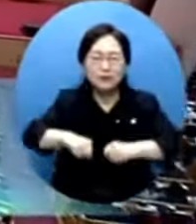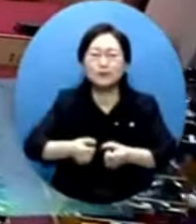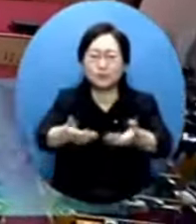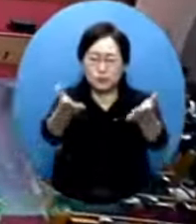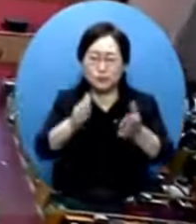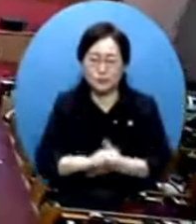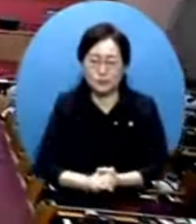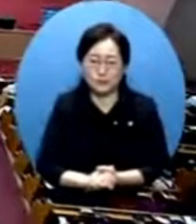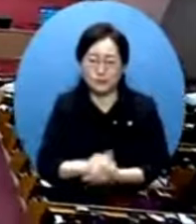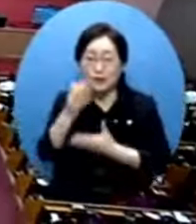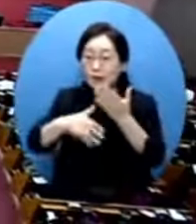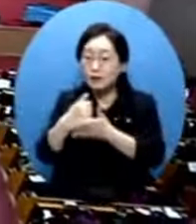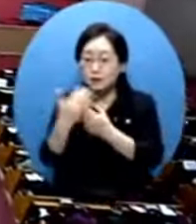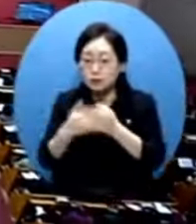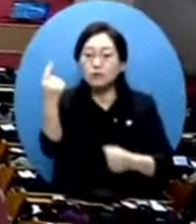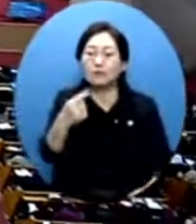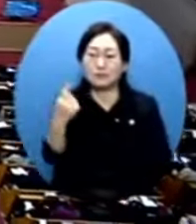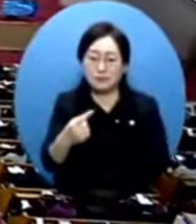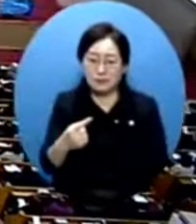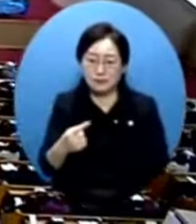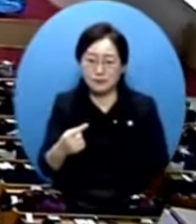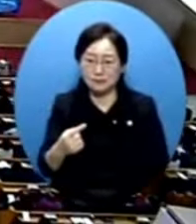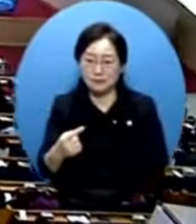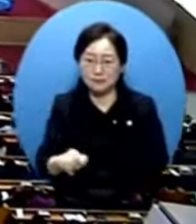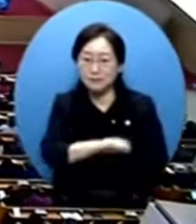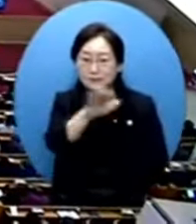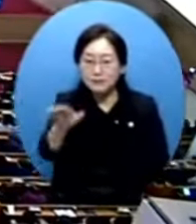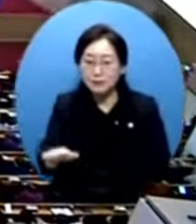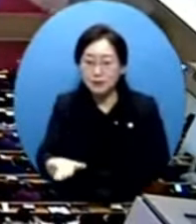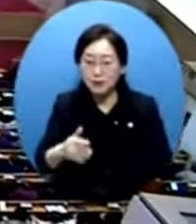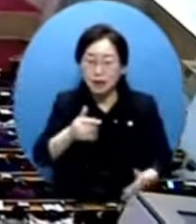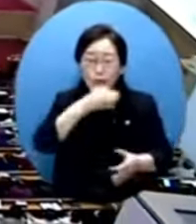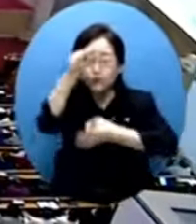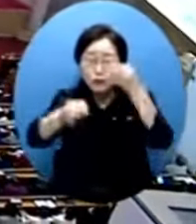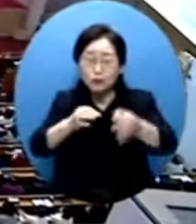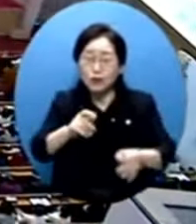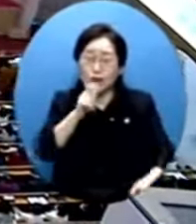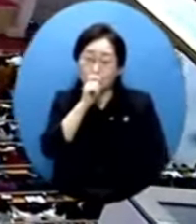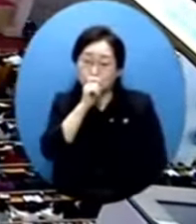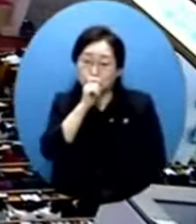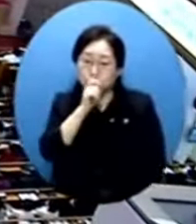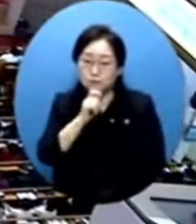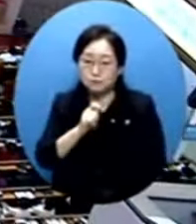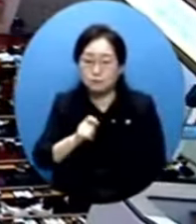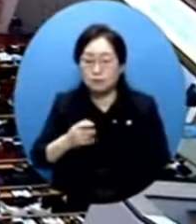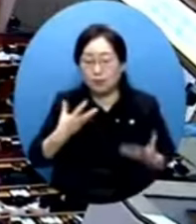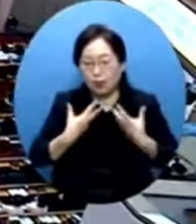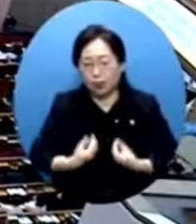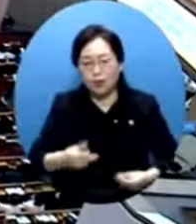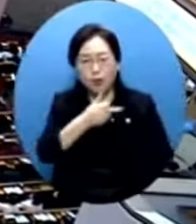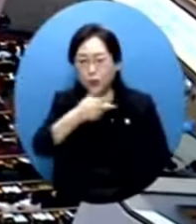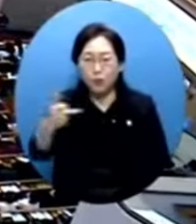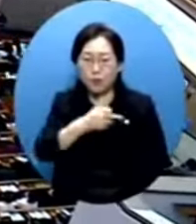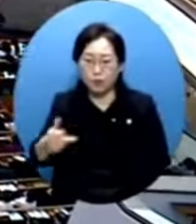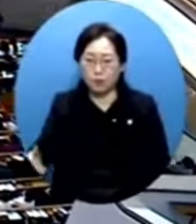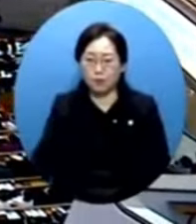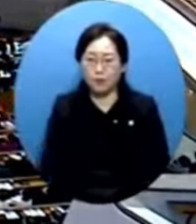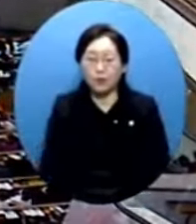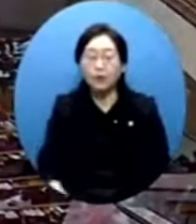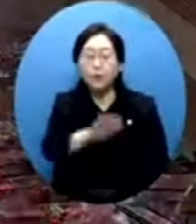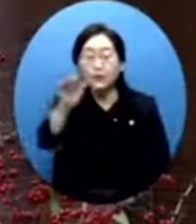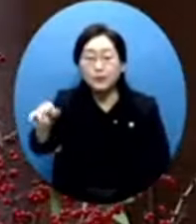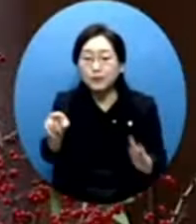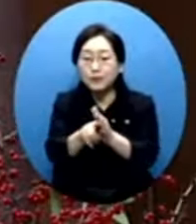것입니다 하나님의 은혜가 임하는 것입니다 우리가 주 앞에 부르짖지 않기 때문에 더 큰 절망에 빠지게 되는 것입니다 우리가